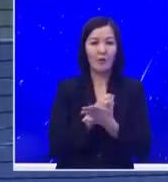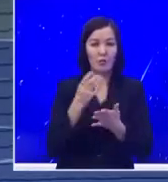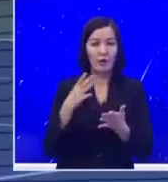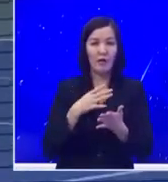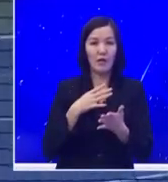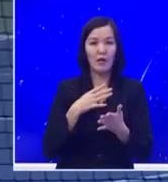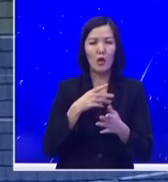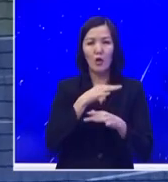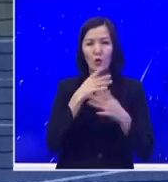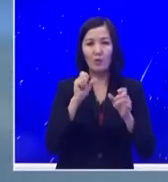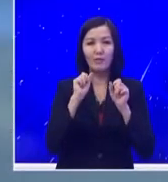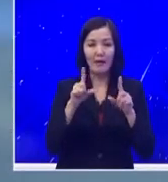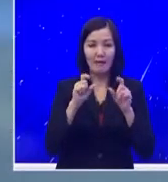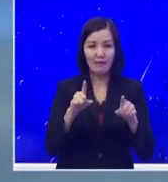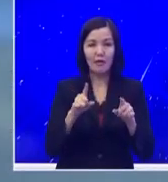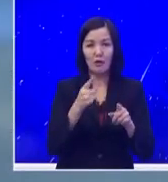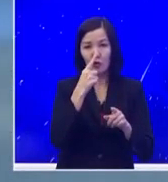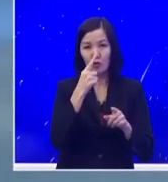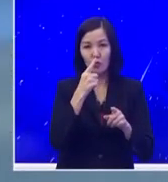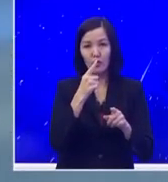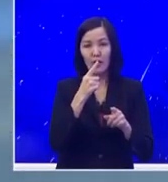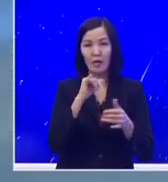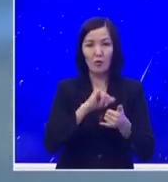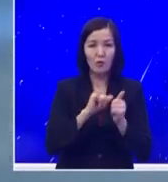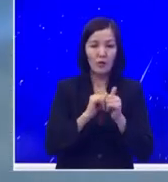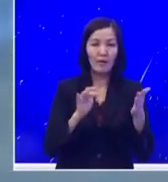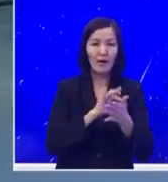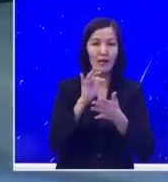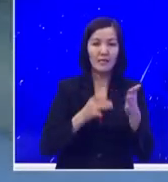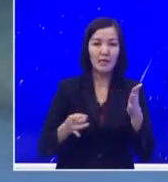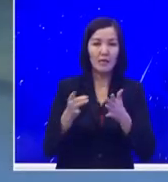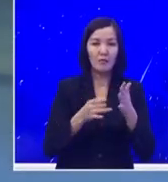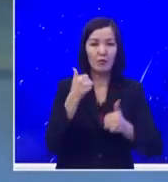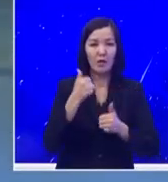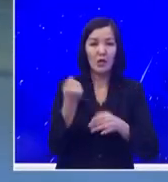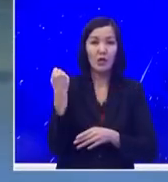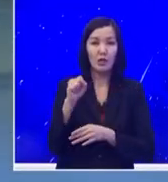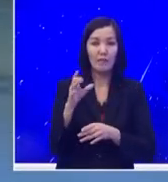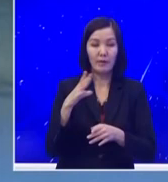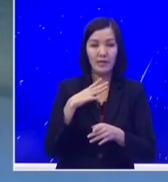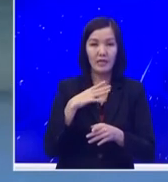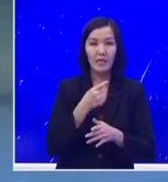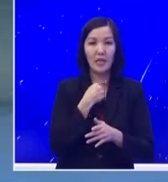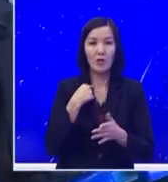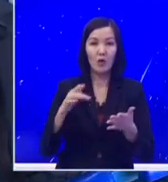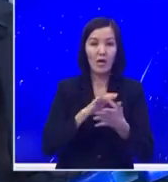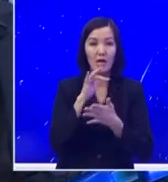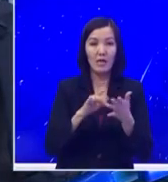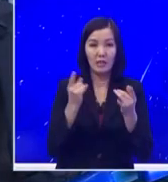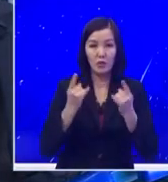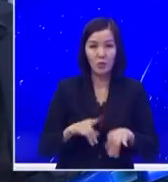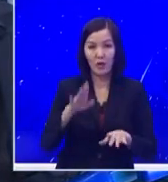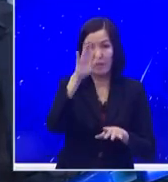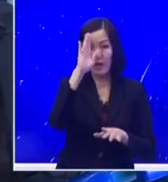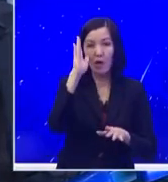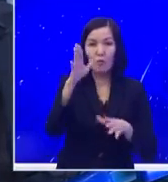Оның жартысынан көбі алтын. Жуырда Өскемен қаласында ұйымдастырылған республикалық турнирде жеңімпаз атанды. Талдықорған қаласының тумасы